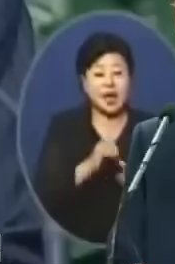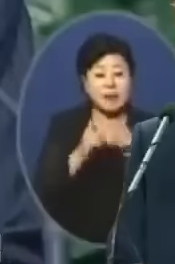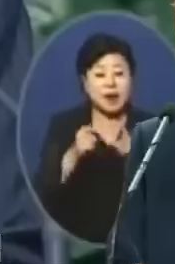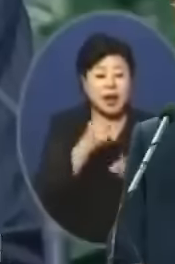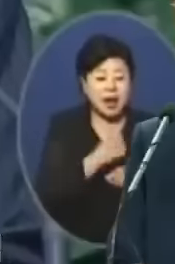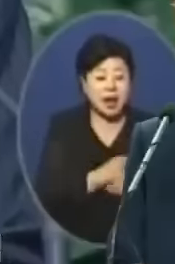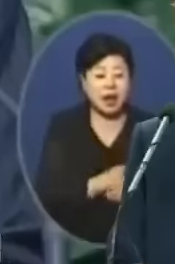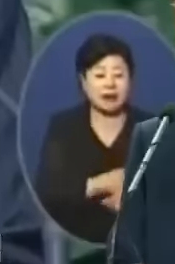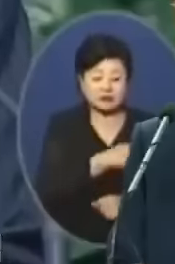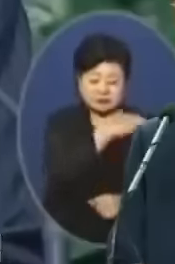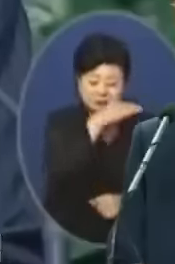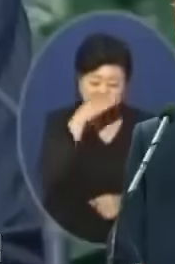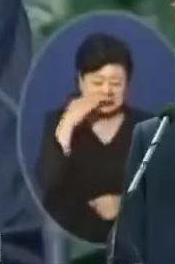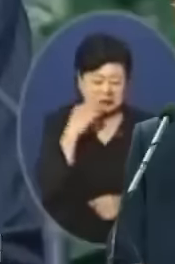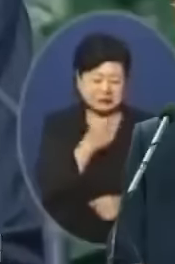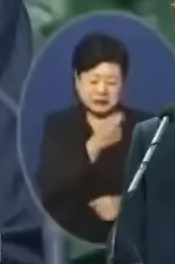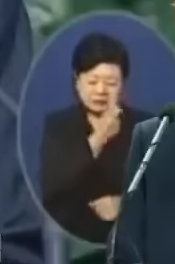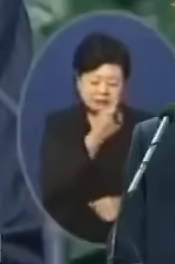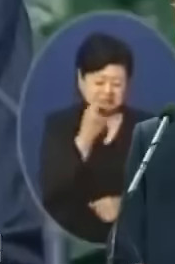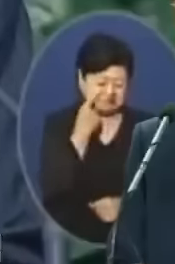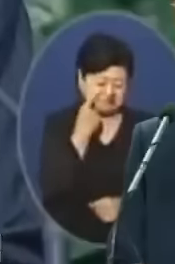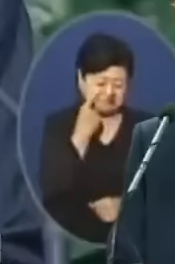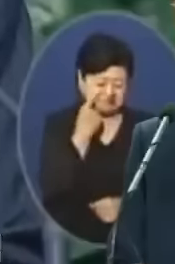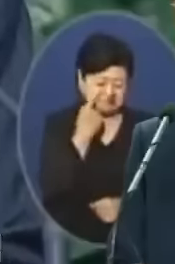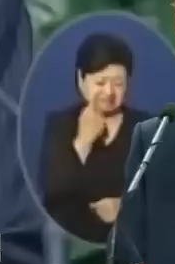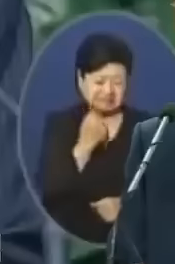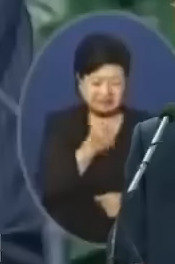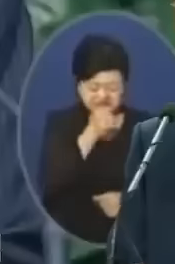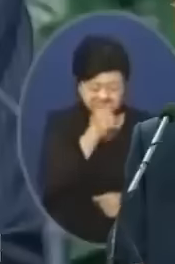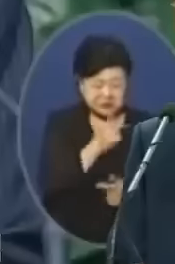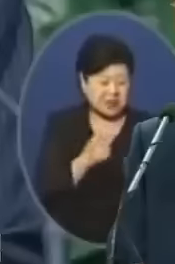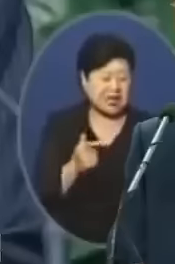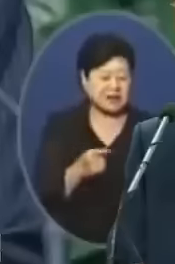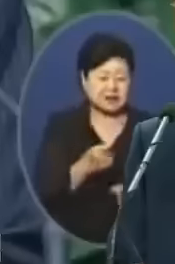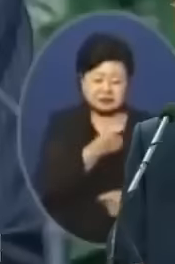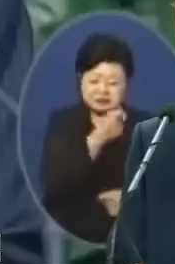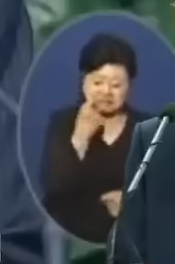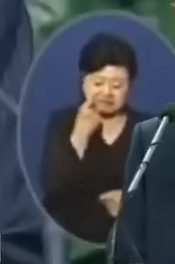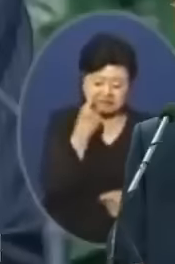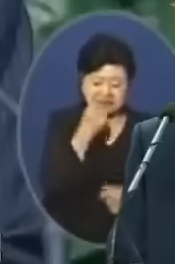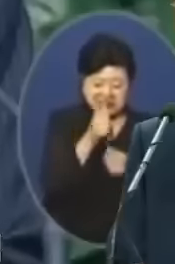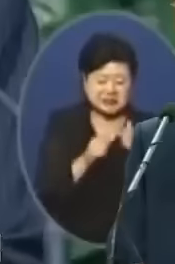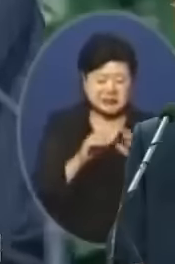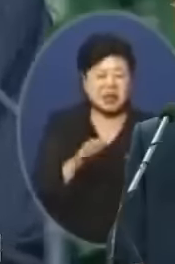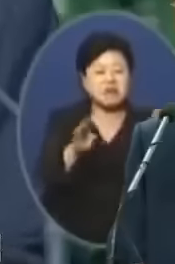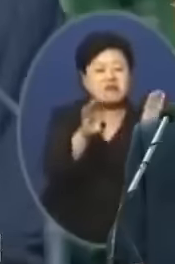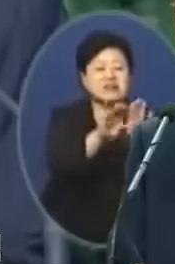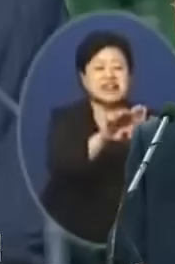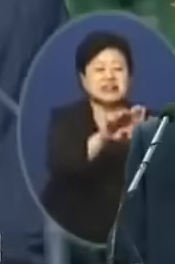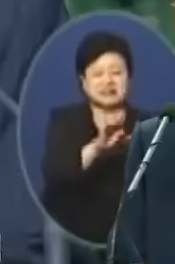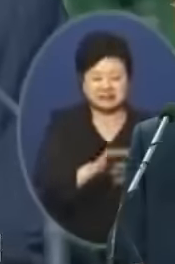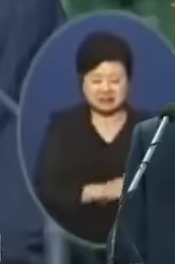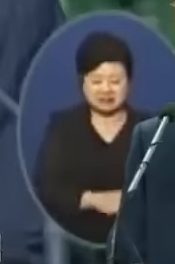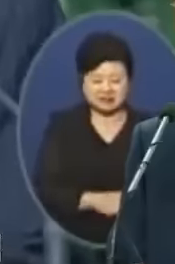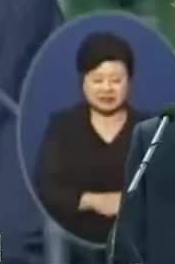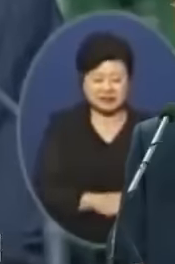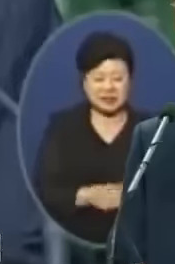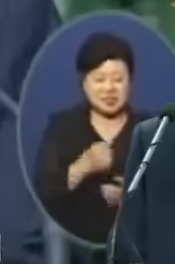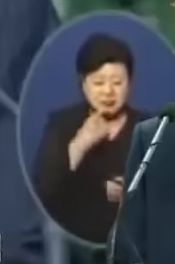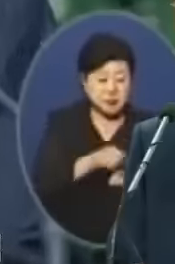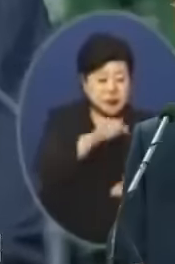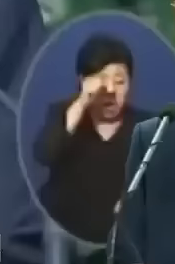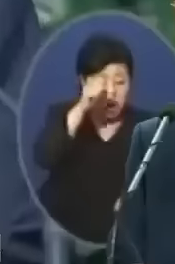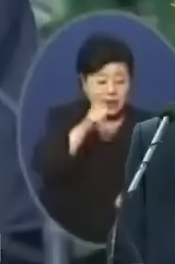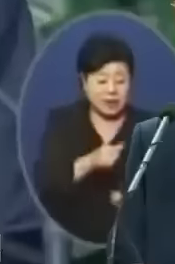말을 안 하고 점잖하게 입을 딱 다물고 있으면 좋은 줄 알지만은 입을 딱 다물고 있으면 하늘나라 문이 닫혀버린 것입니다. 입을